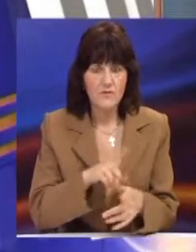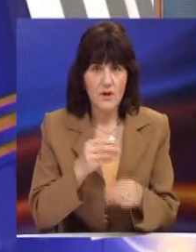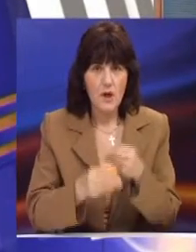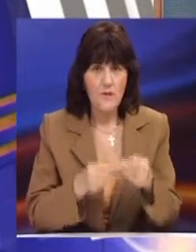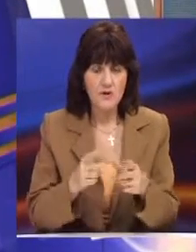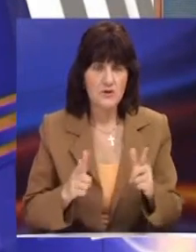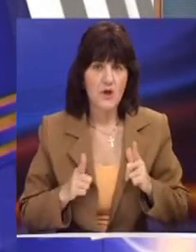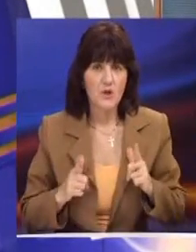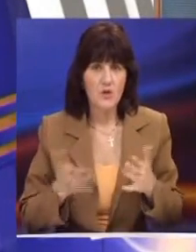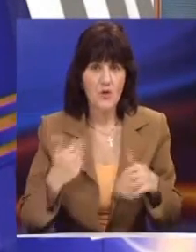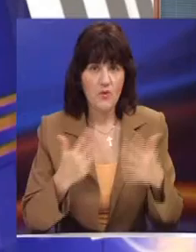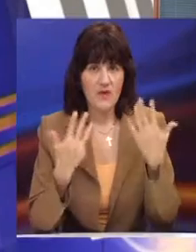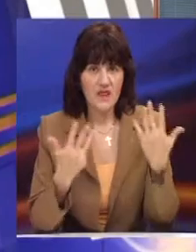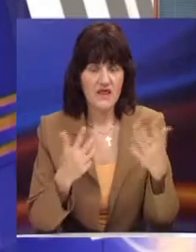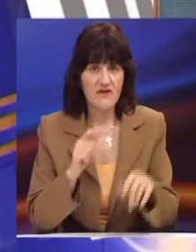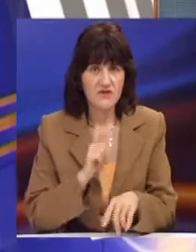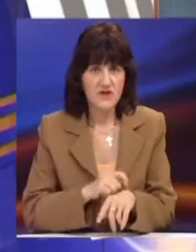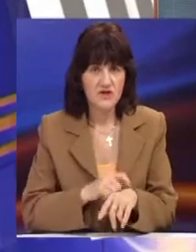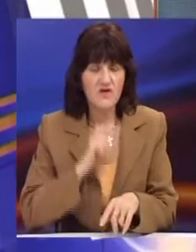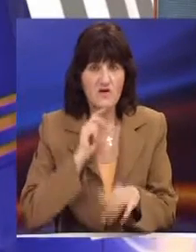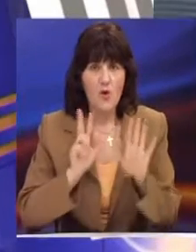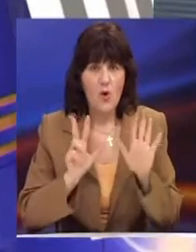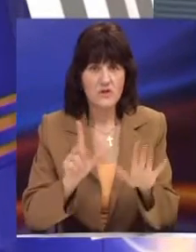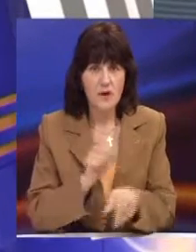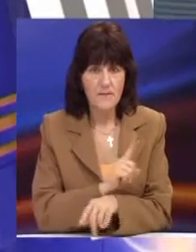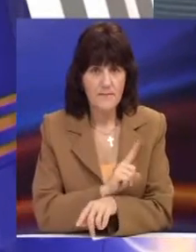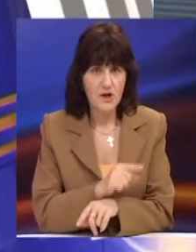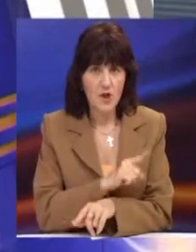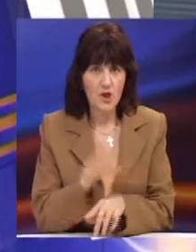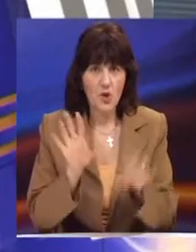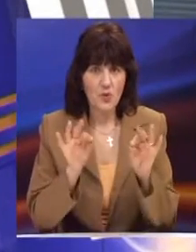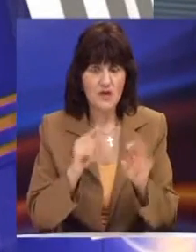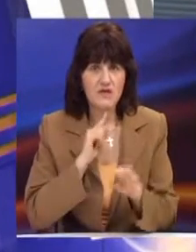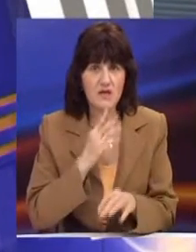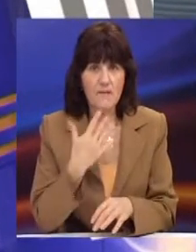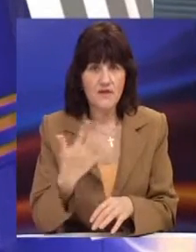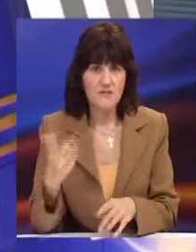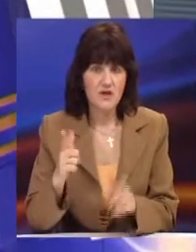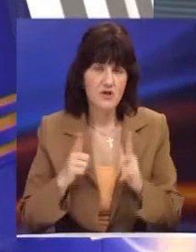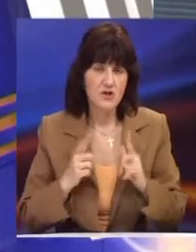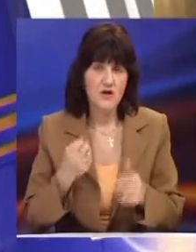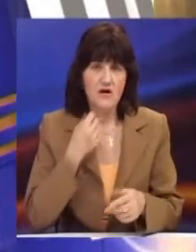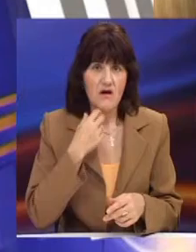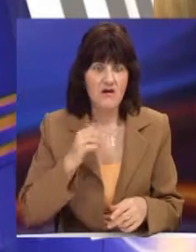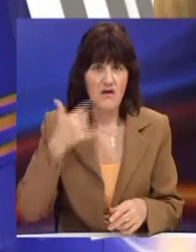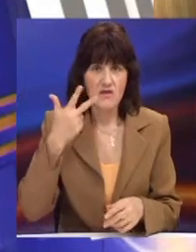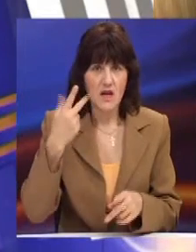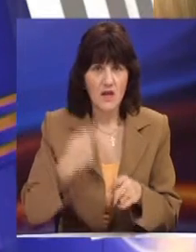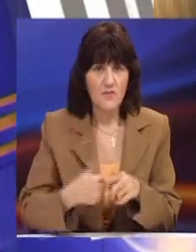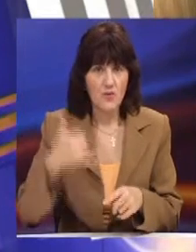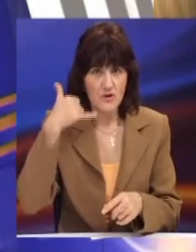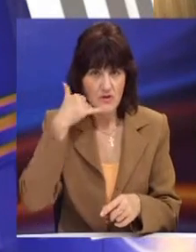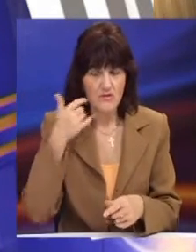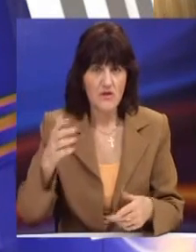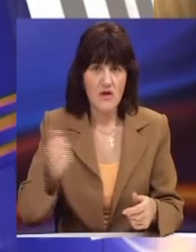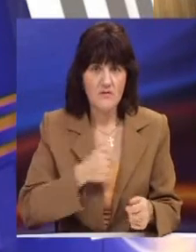porodica Stantić je čekala od 9 časova i 8 minuta kada je upućen prvi poziv do 10:55. Tek posle 3 poziva lekarska